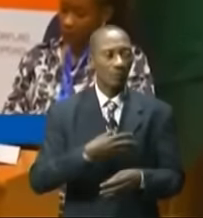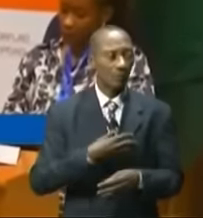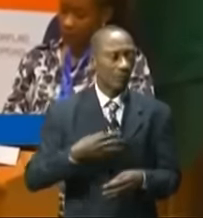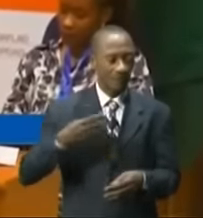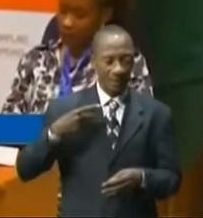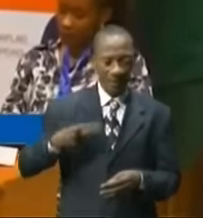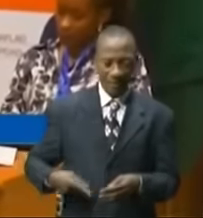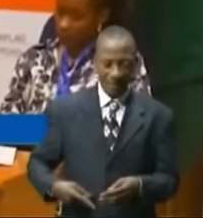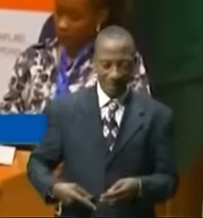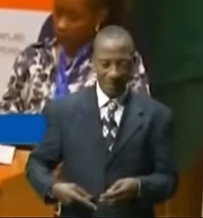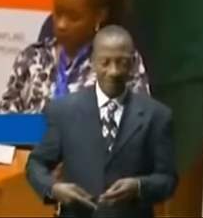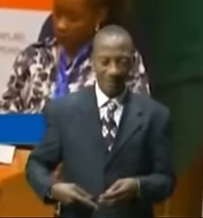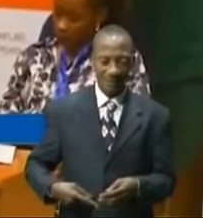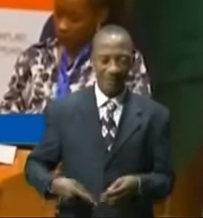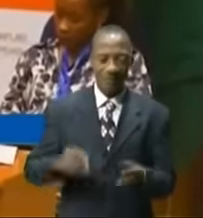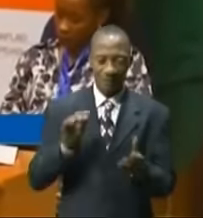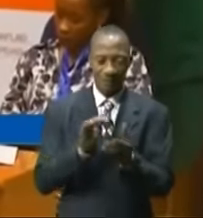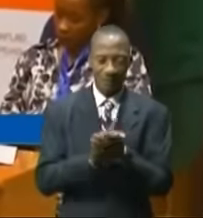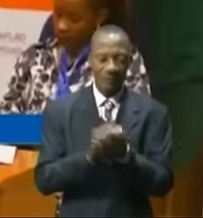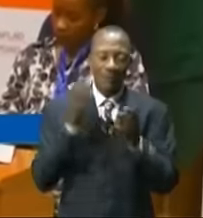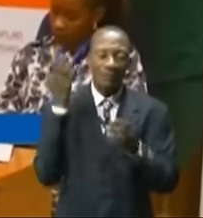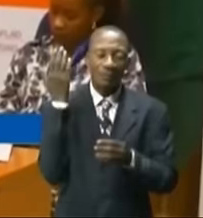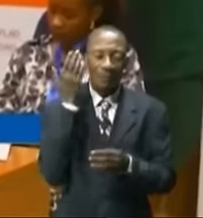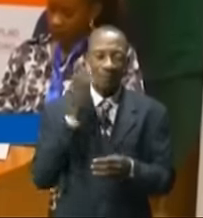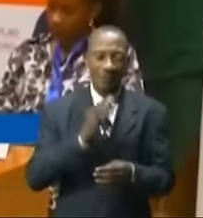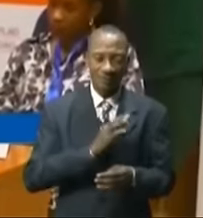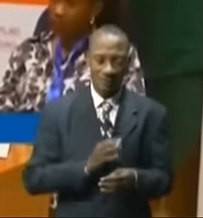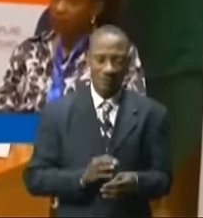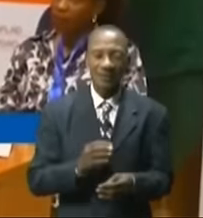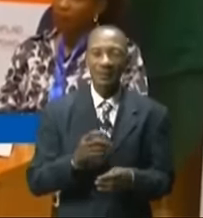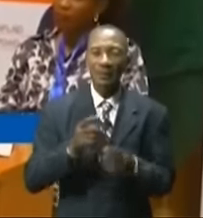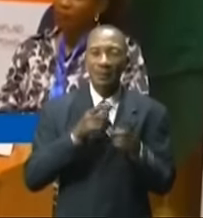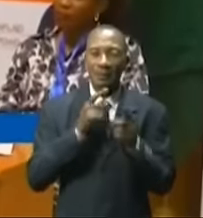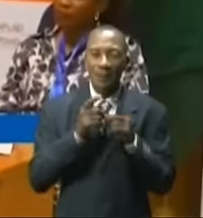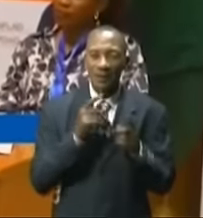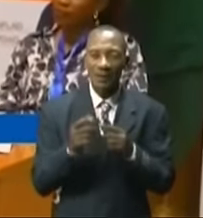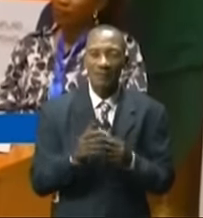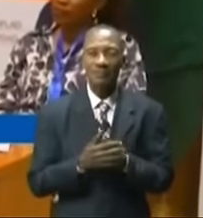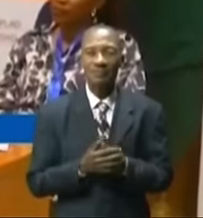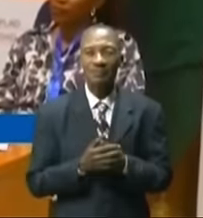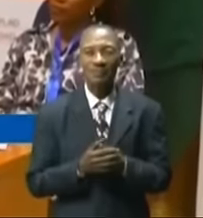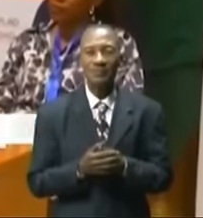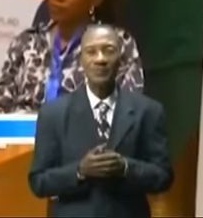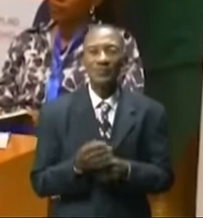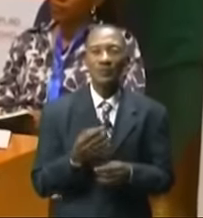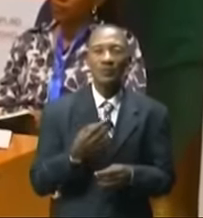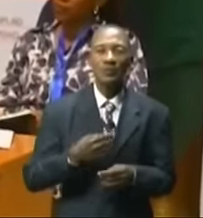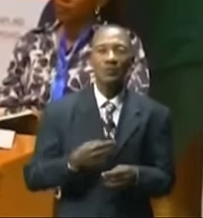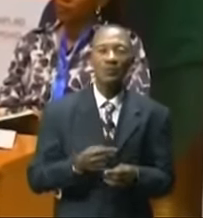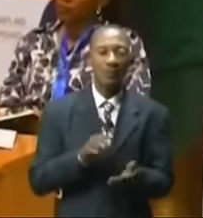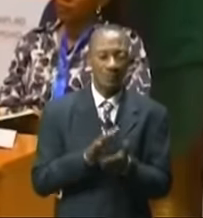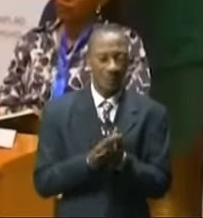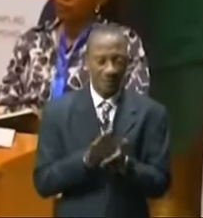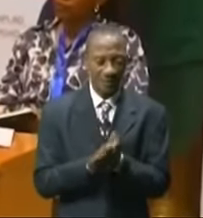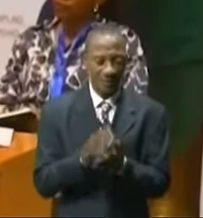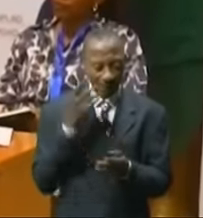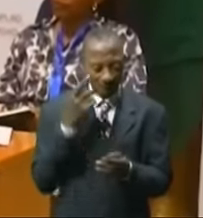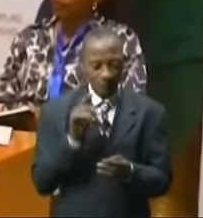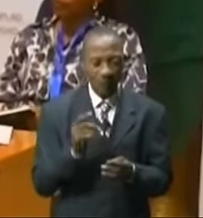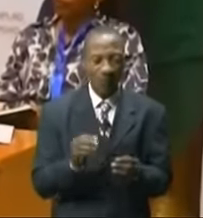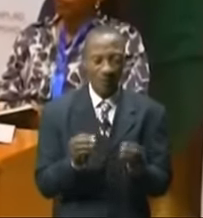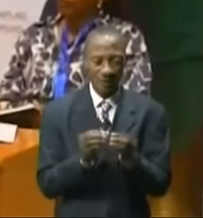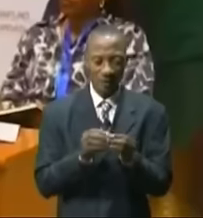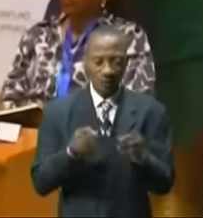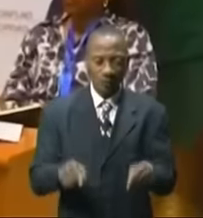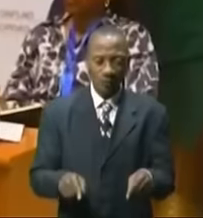l'équité des genres, aussi motivés et engagés. Merci pour cette manifestation de soutien, amis